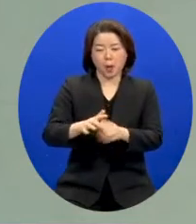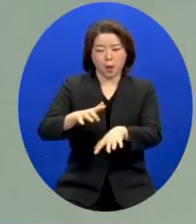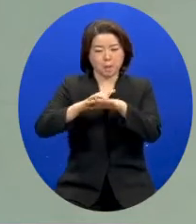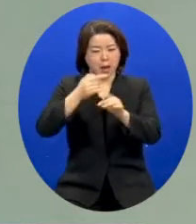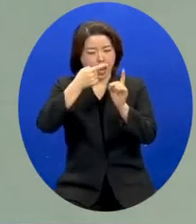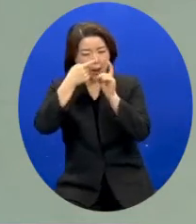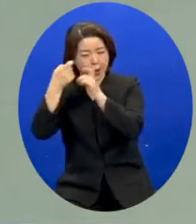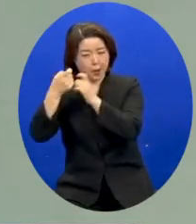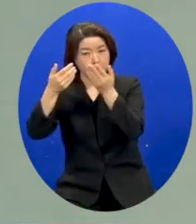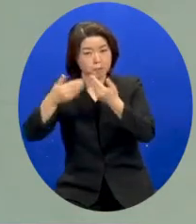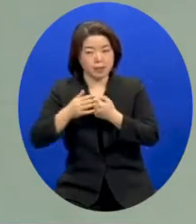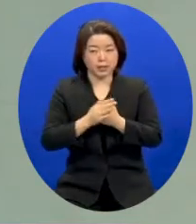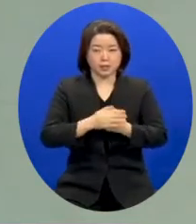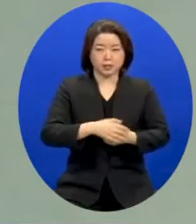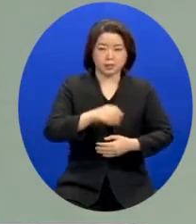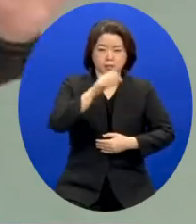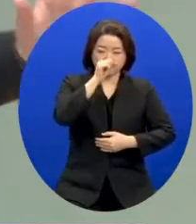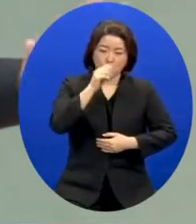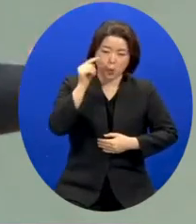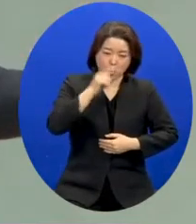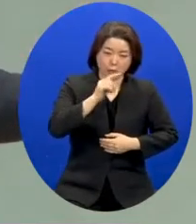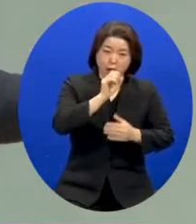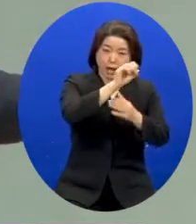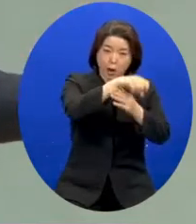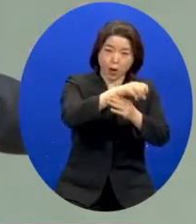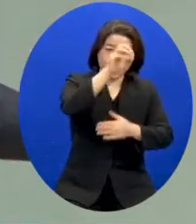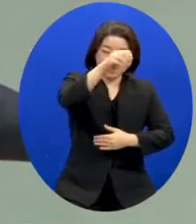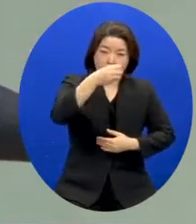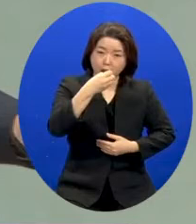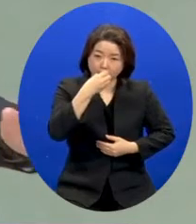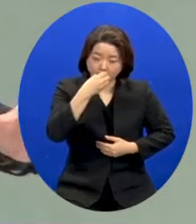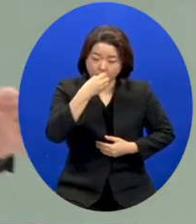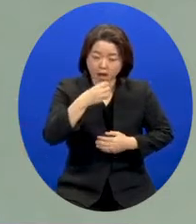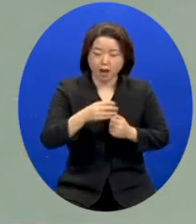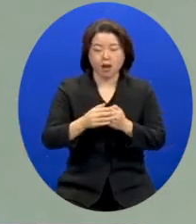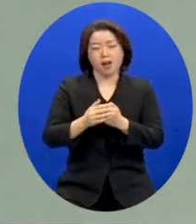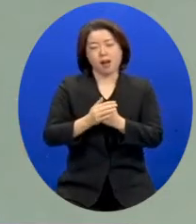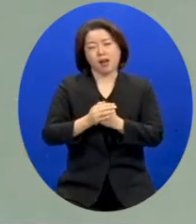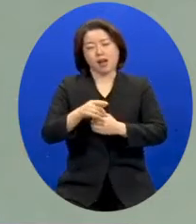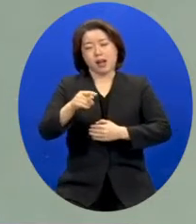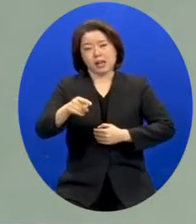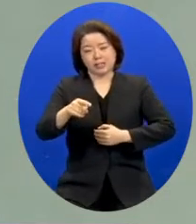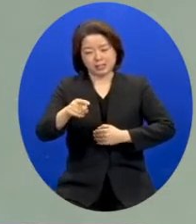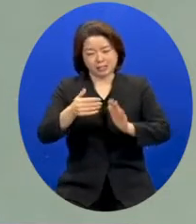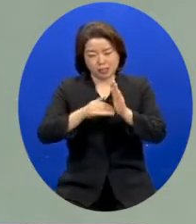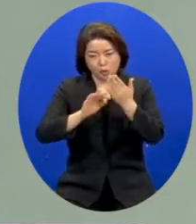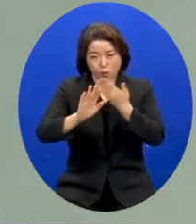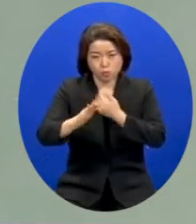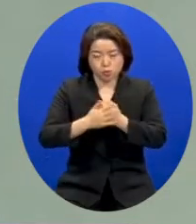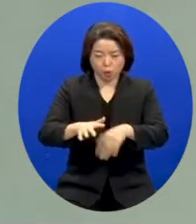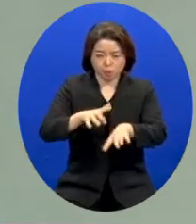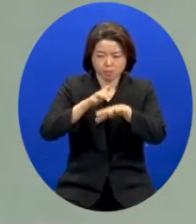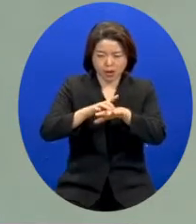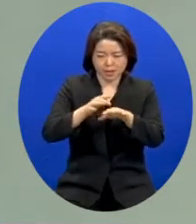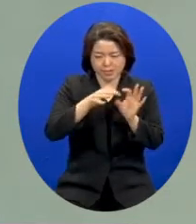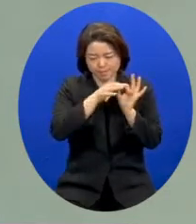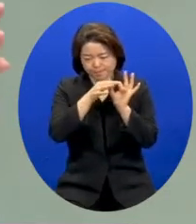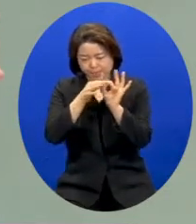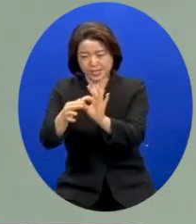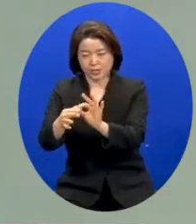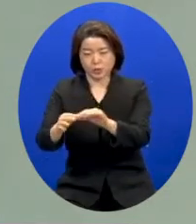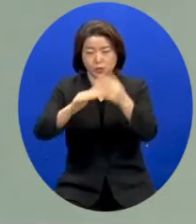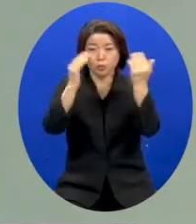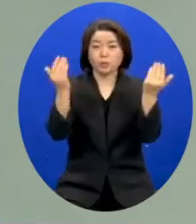선악과를 따먹고 그리고 에덴 동산의 축복을 잃어버린 이후로 마귀는 아주 집요하게